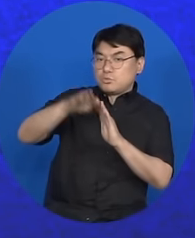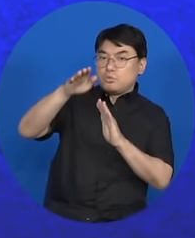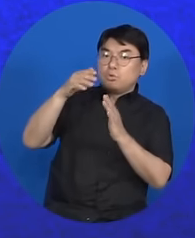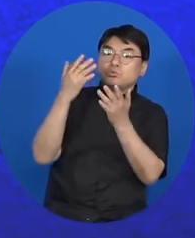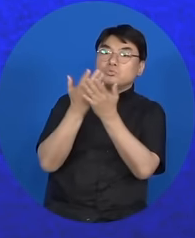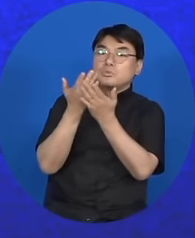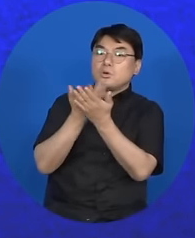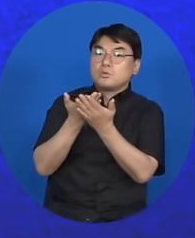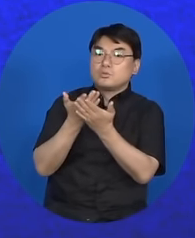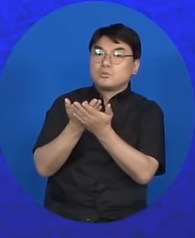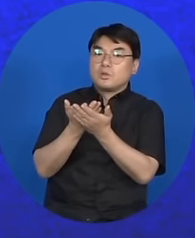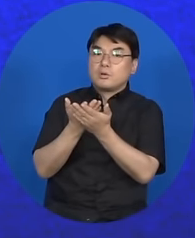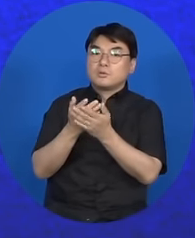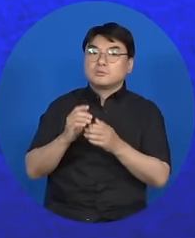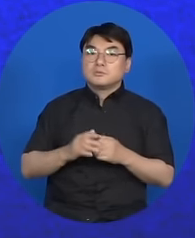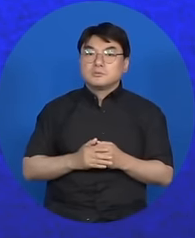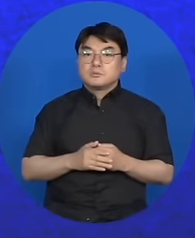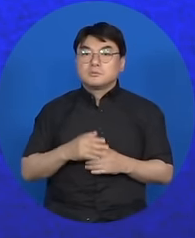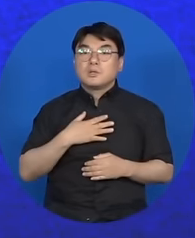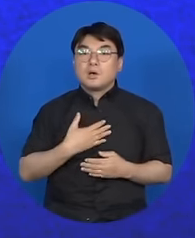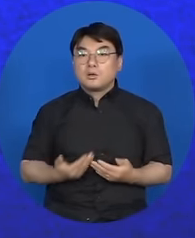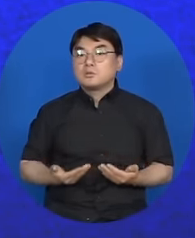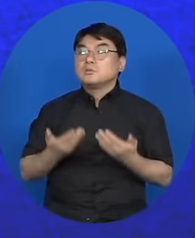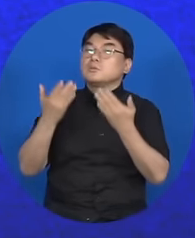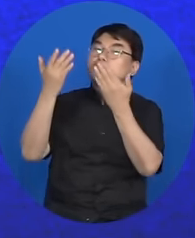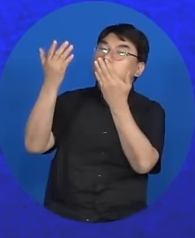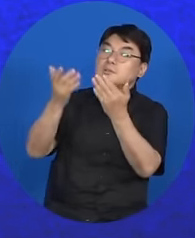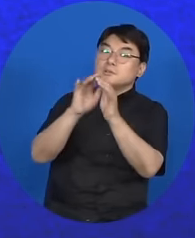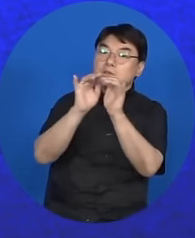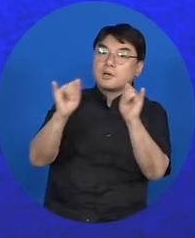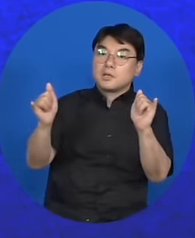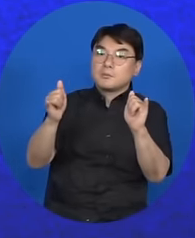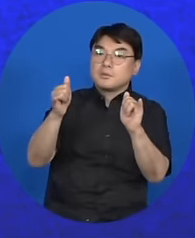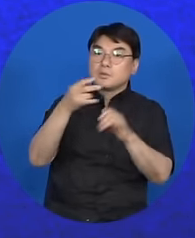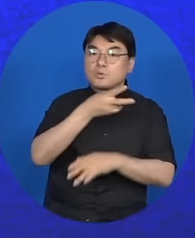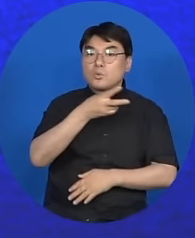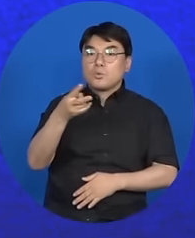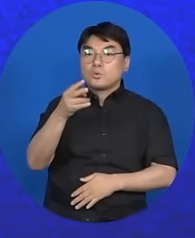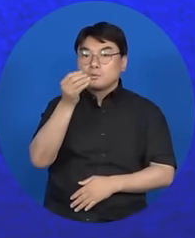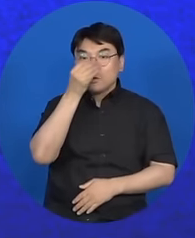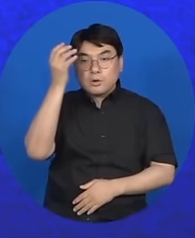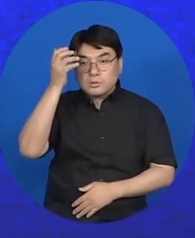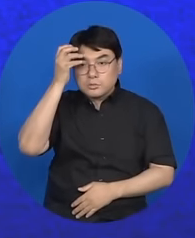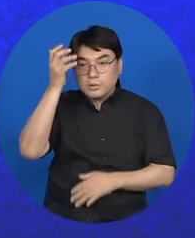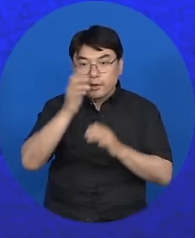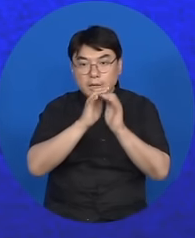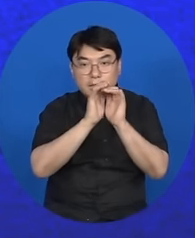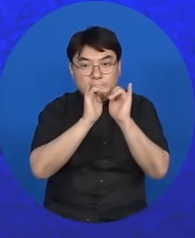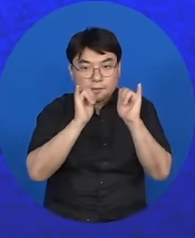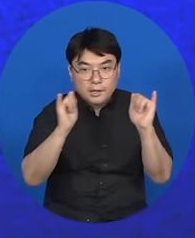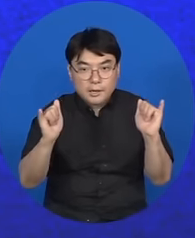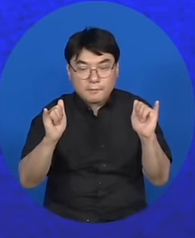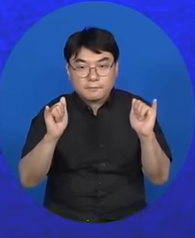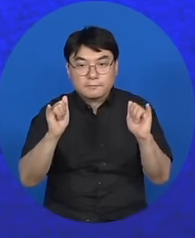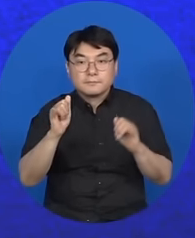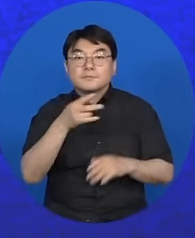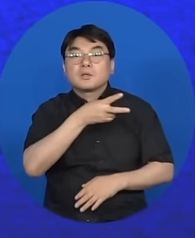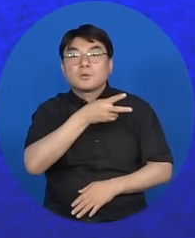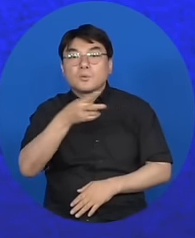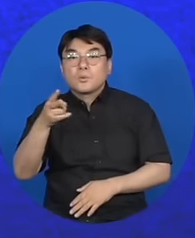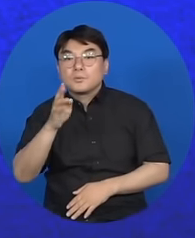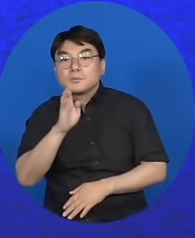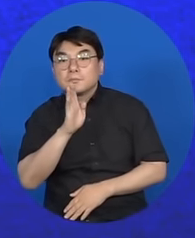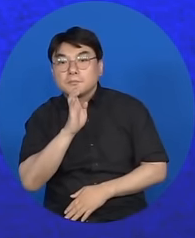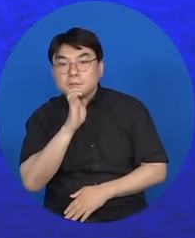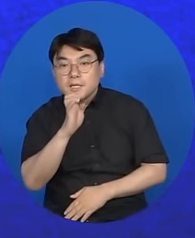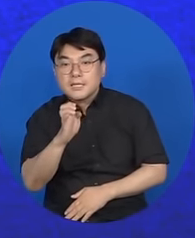하는 사람, 그래서 나를 내어드린 사람이 성령의 사람이에요. 바로 이것이 빌립이었습니다. 여러분, 기도라고 하는